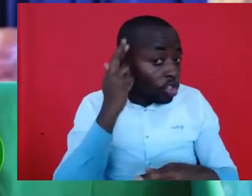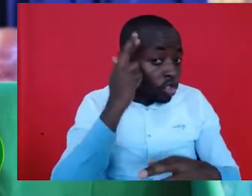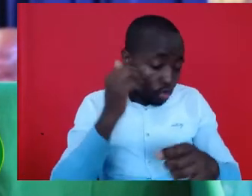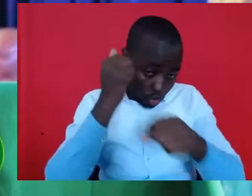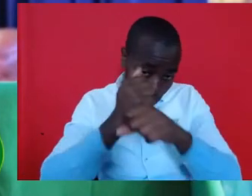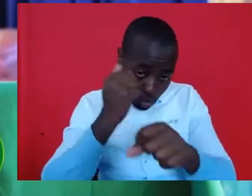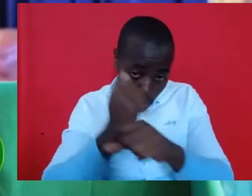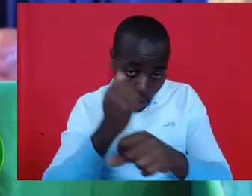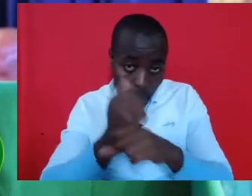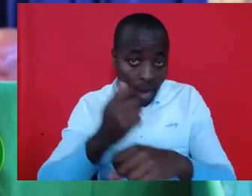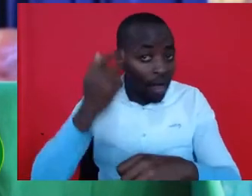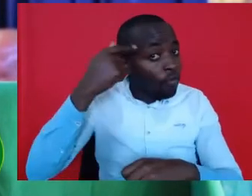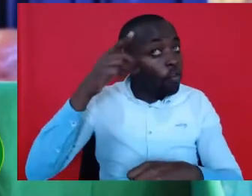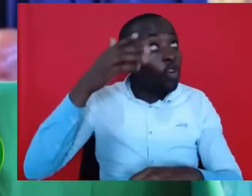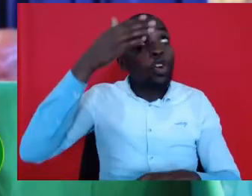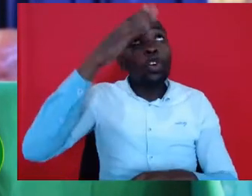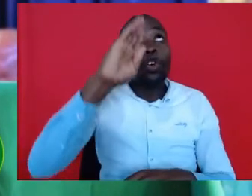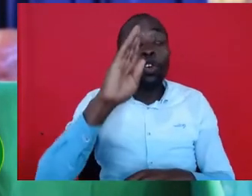hii.